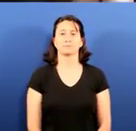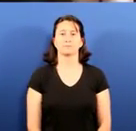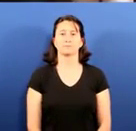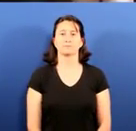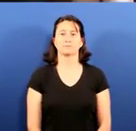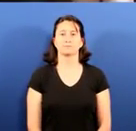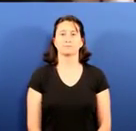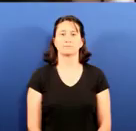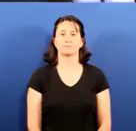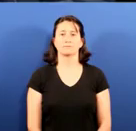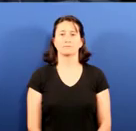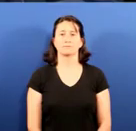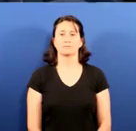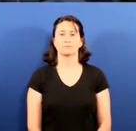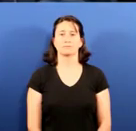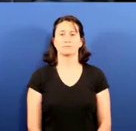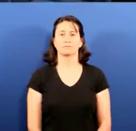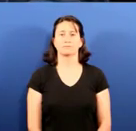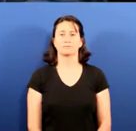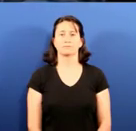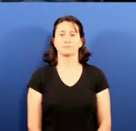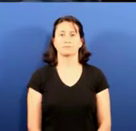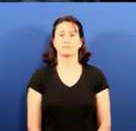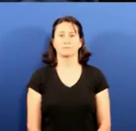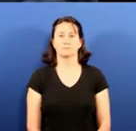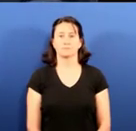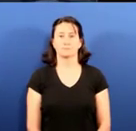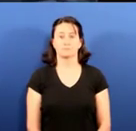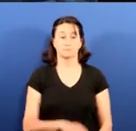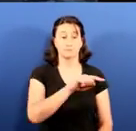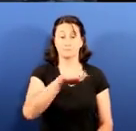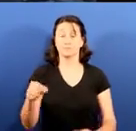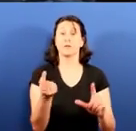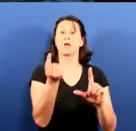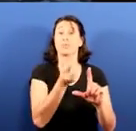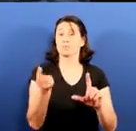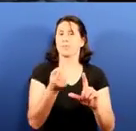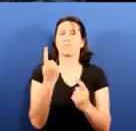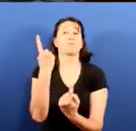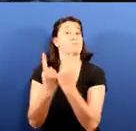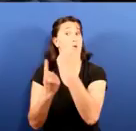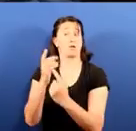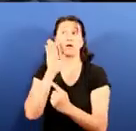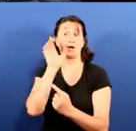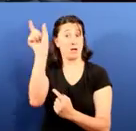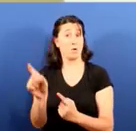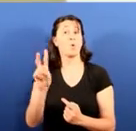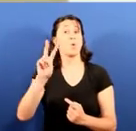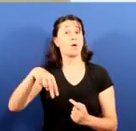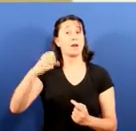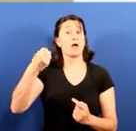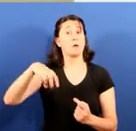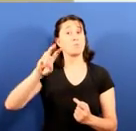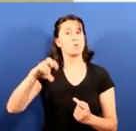Etxaguazeda Toledano, Miguel Ángel Jaramillo eta Alberto Martín Esposito. Marrazki gintzarekin etengabeko lotura izan zuen Miguel